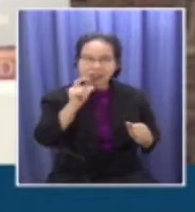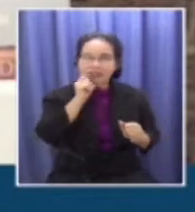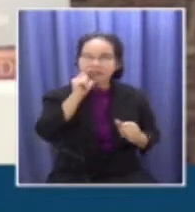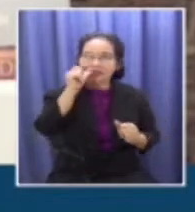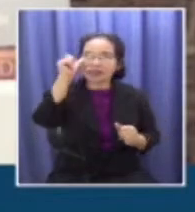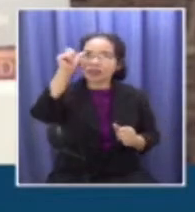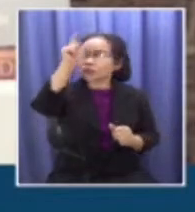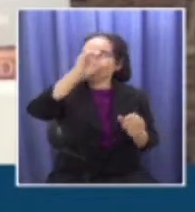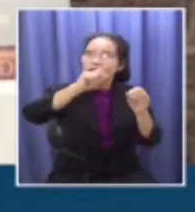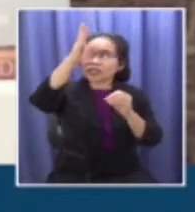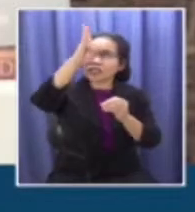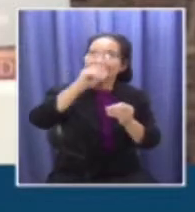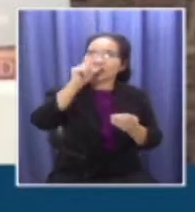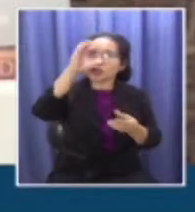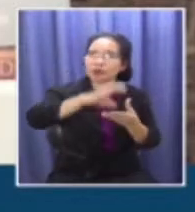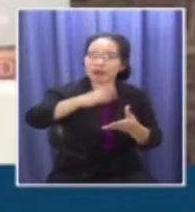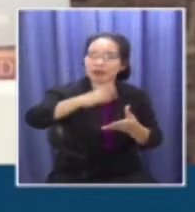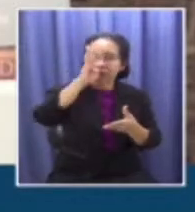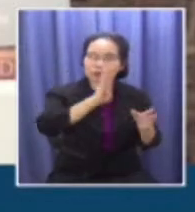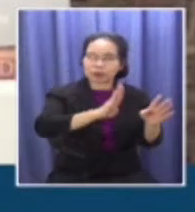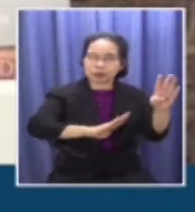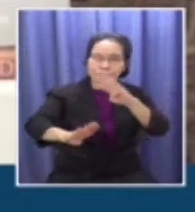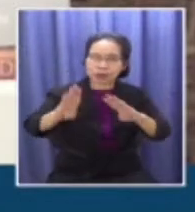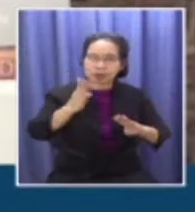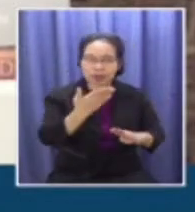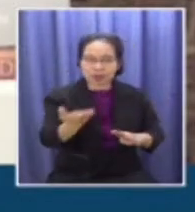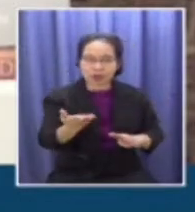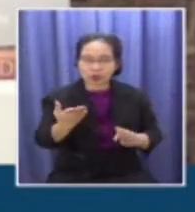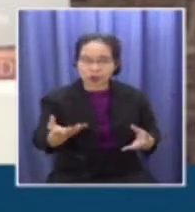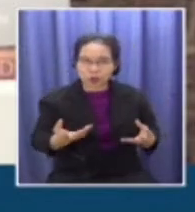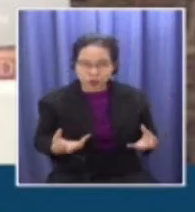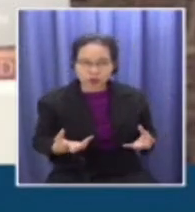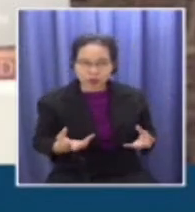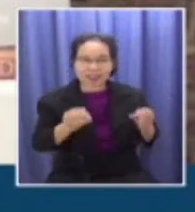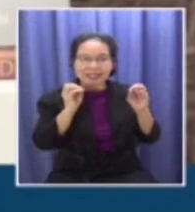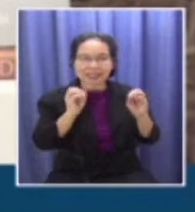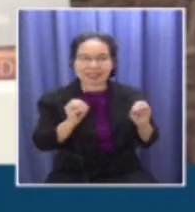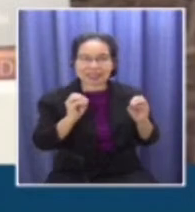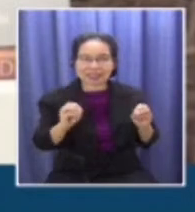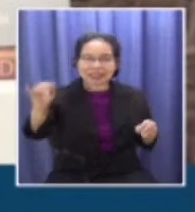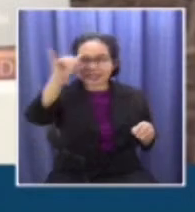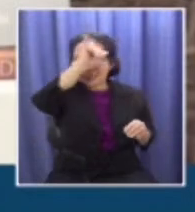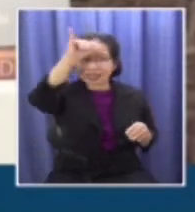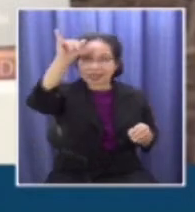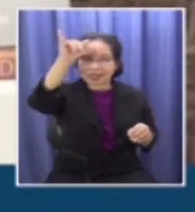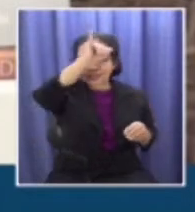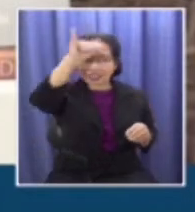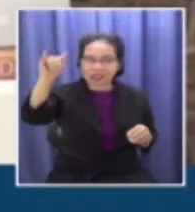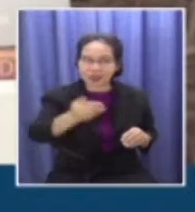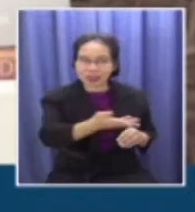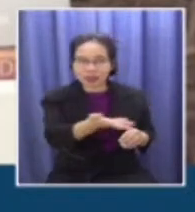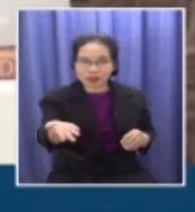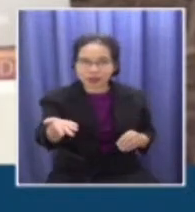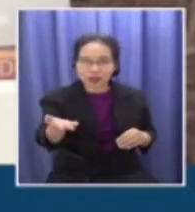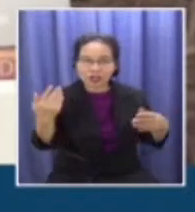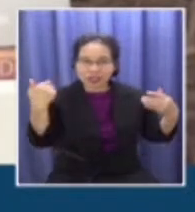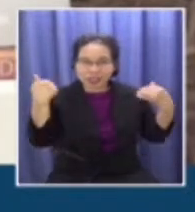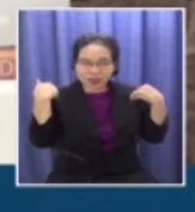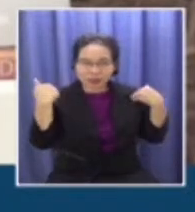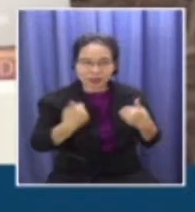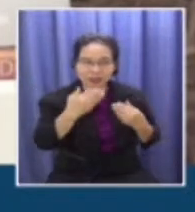na abode mu nyansa pɛdi suafo a omo wɔ nyansa na nipa ni gye wɔn ho nyina so ta